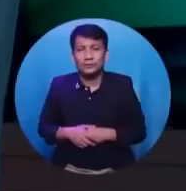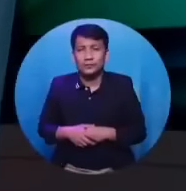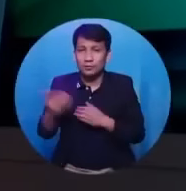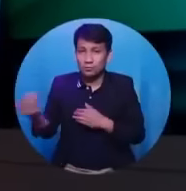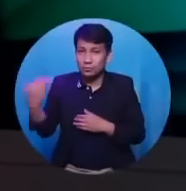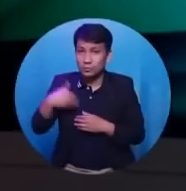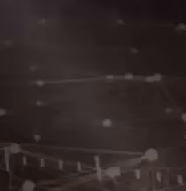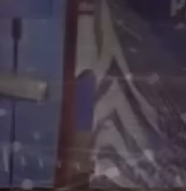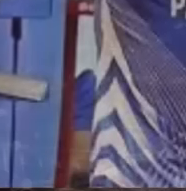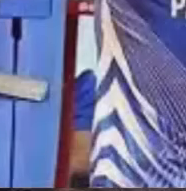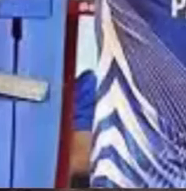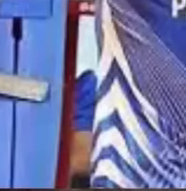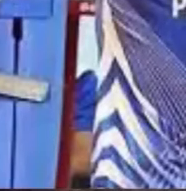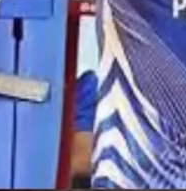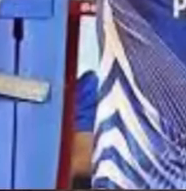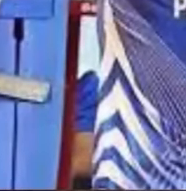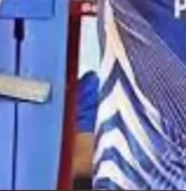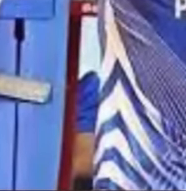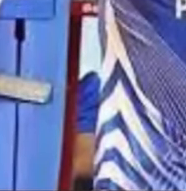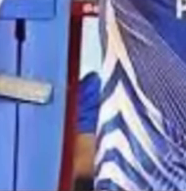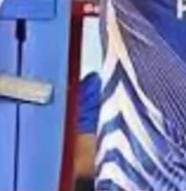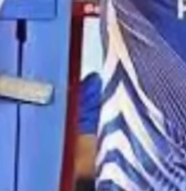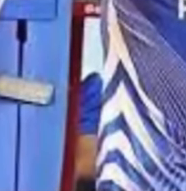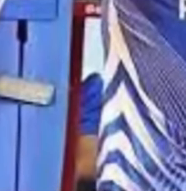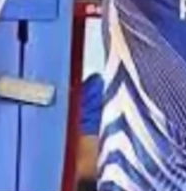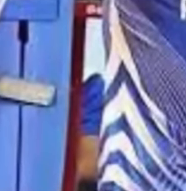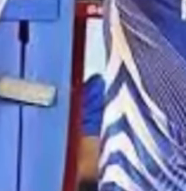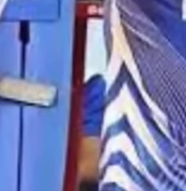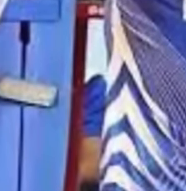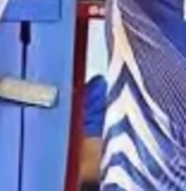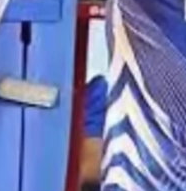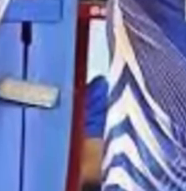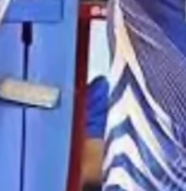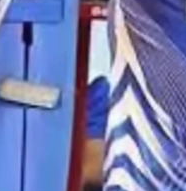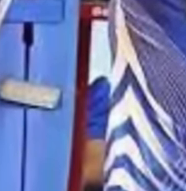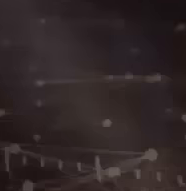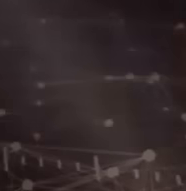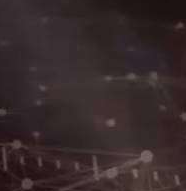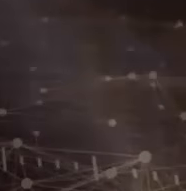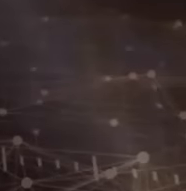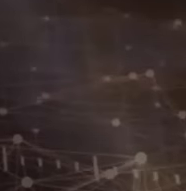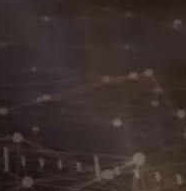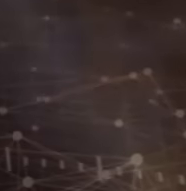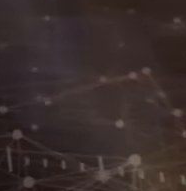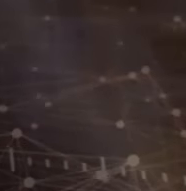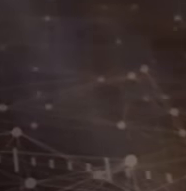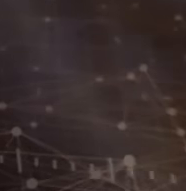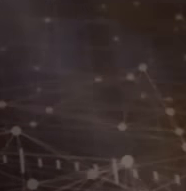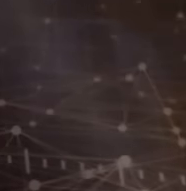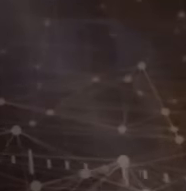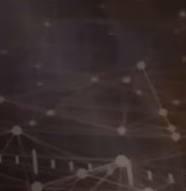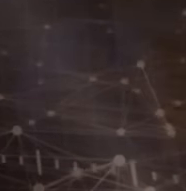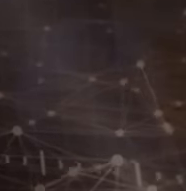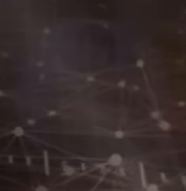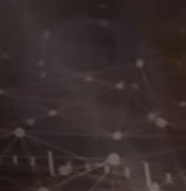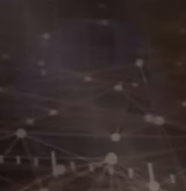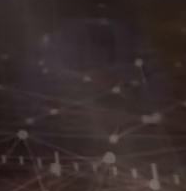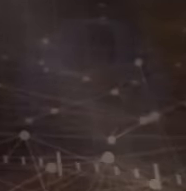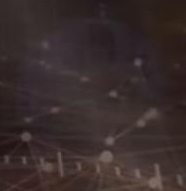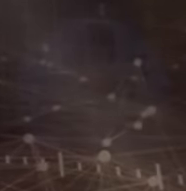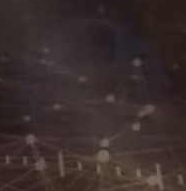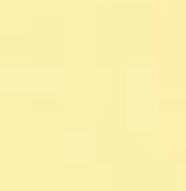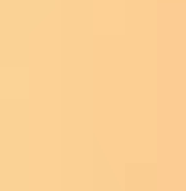Lumapit po sa atin ang isang volleyball player na napagbibintangang lesbian at naninira daw po ng relasyon